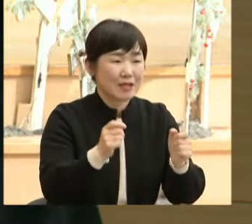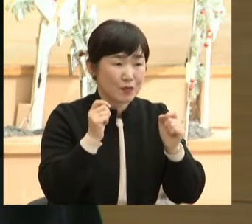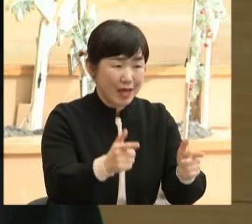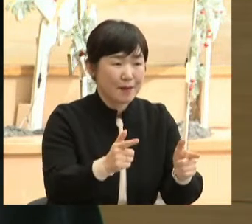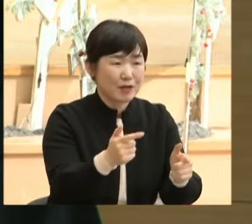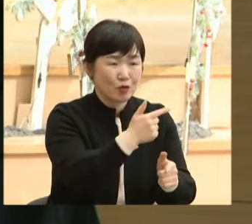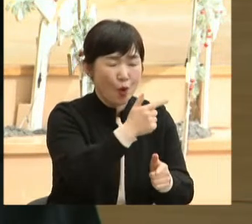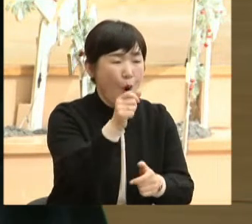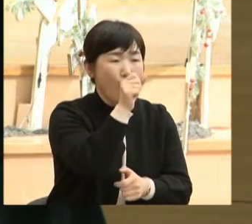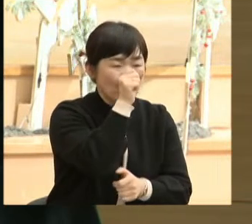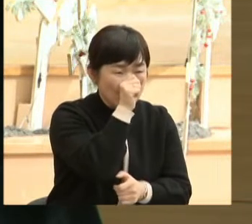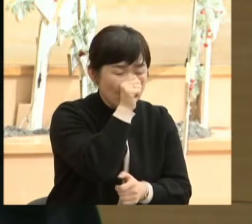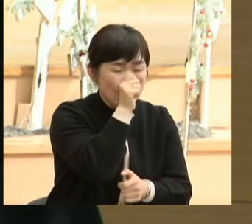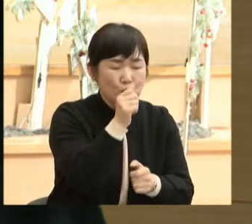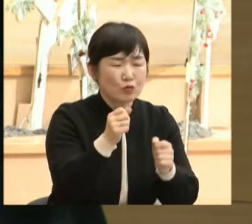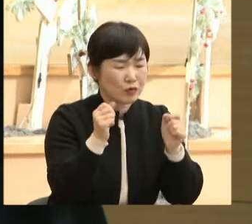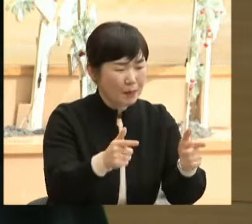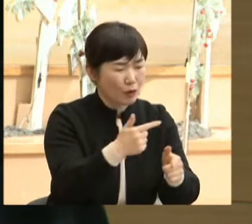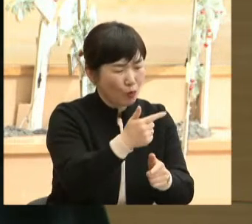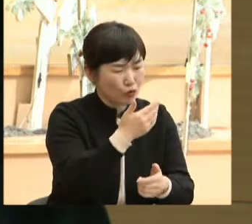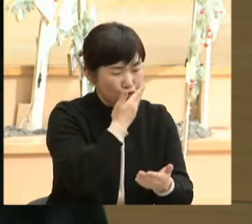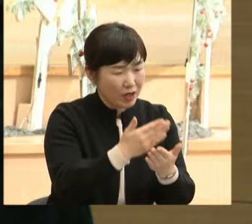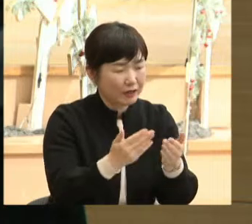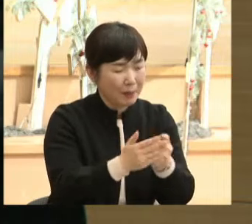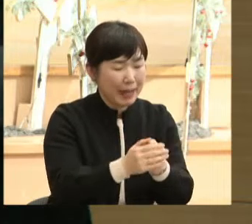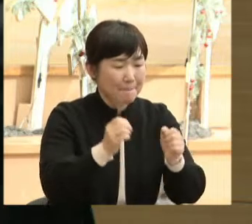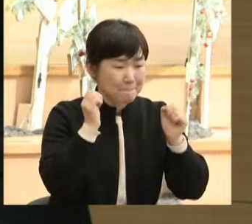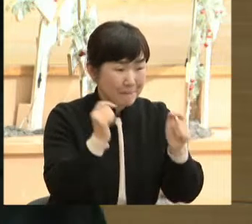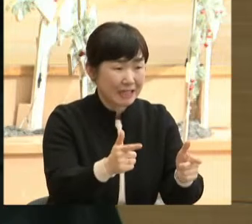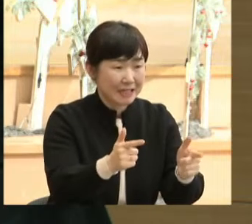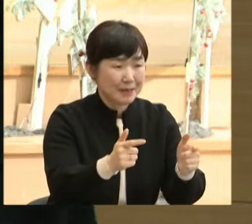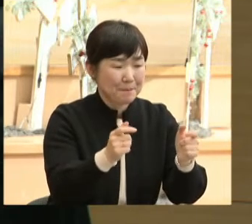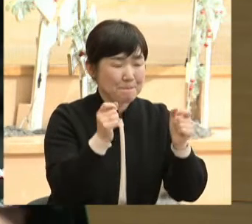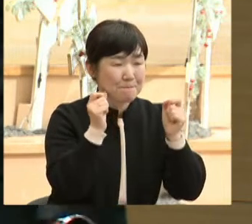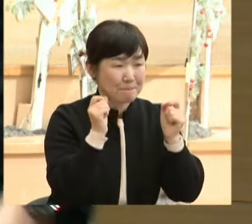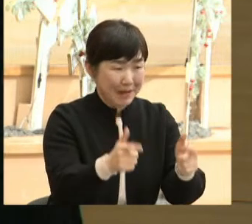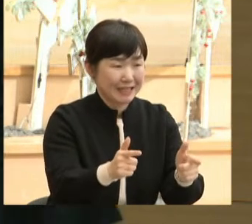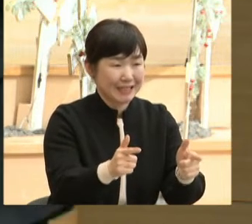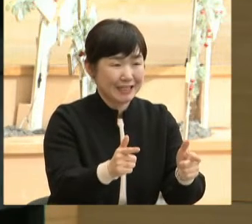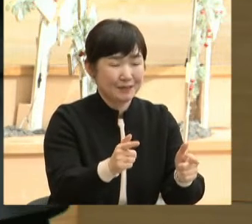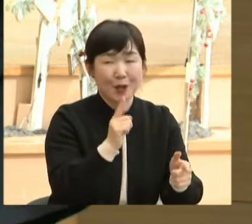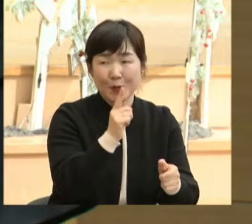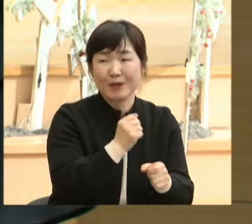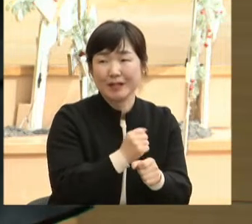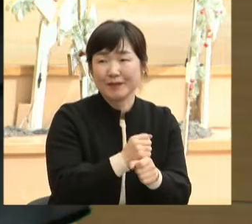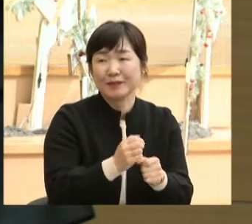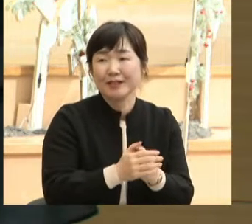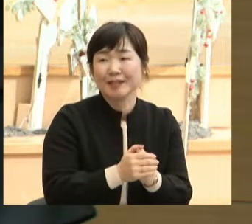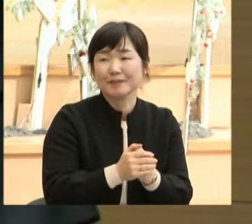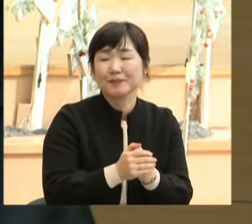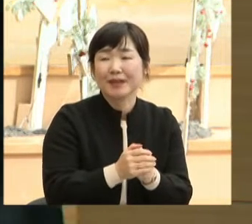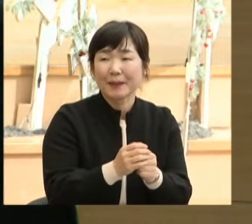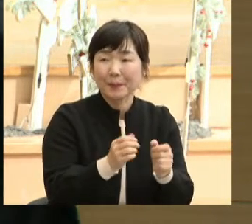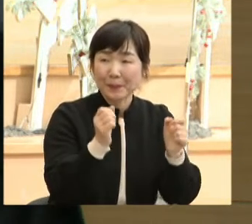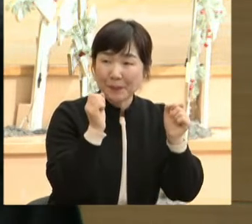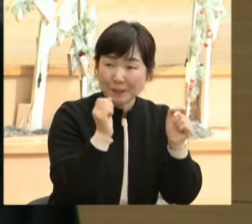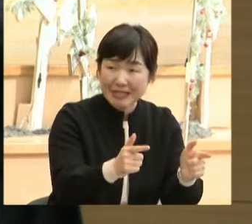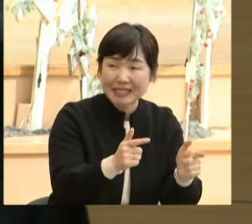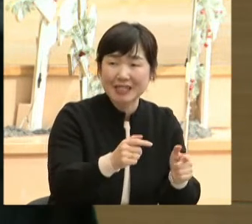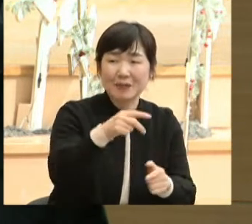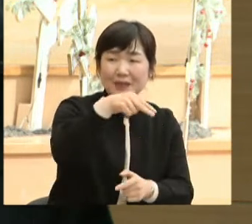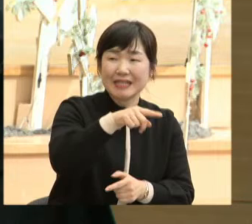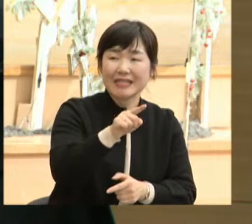표현을 진짜 마침 놓치지 않아요 마침 마침 시장